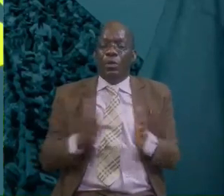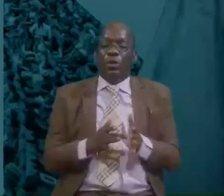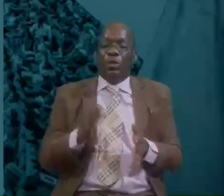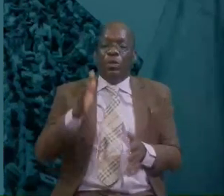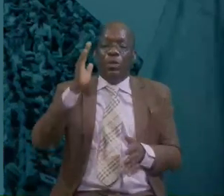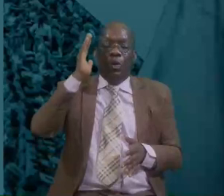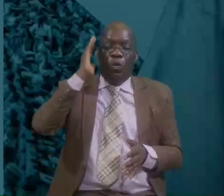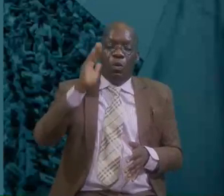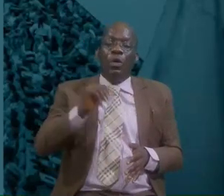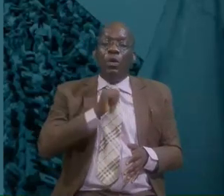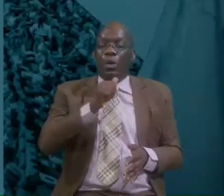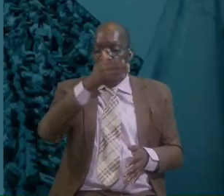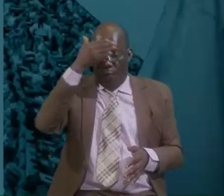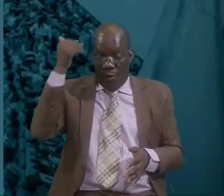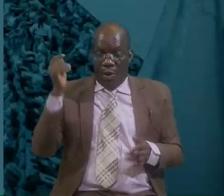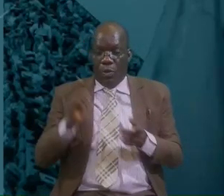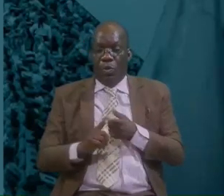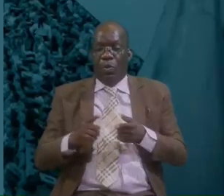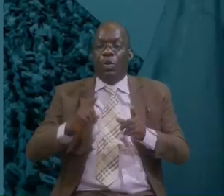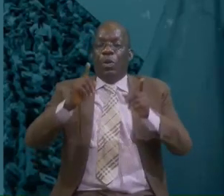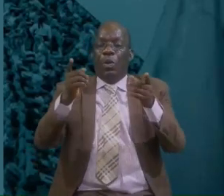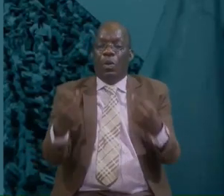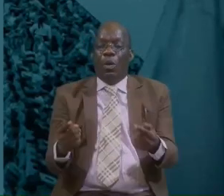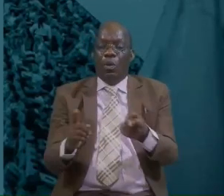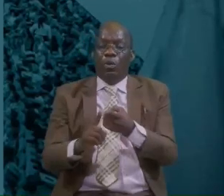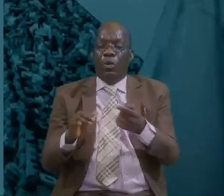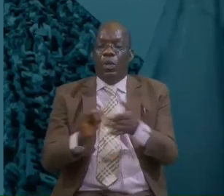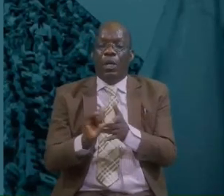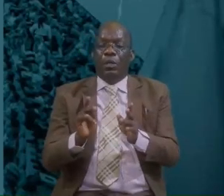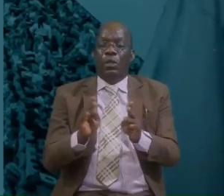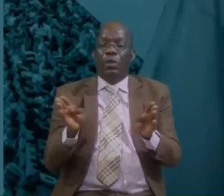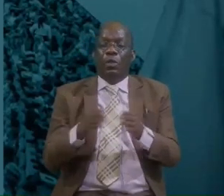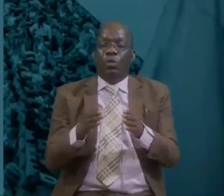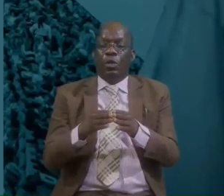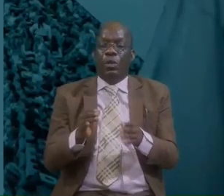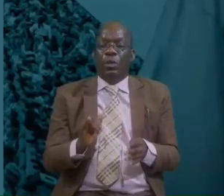ne doivent pas rater cette séance.